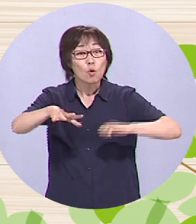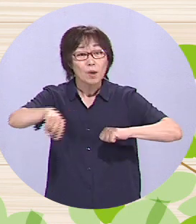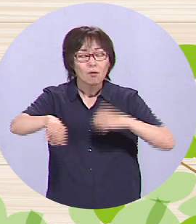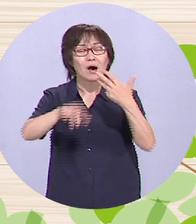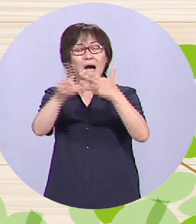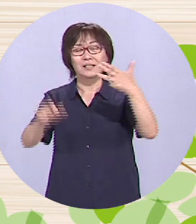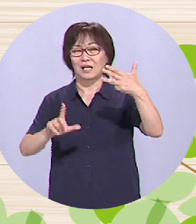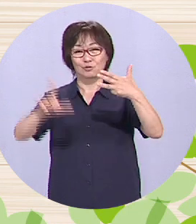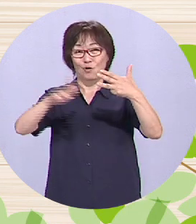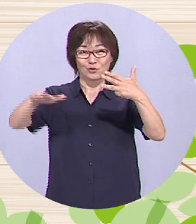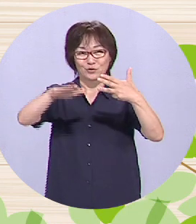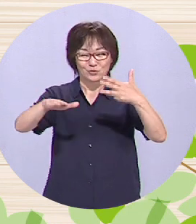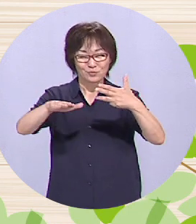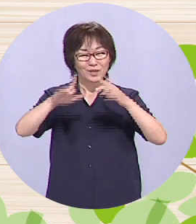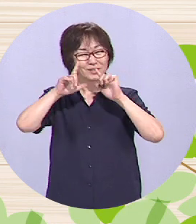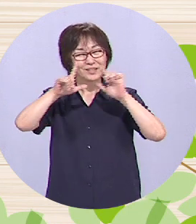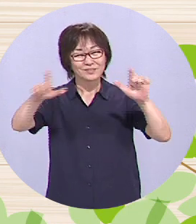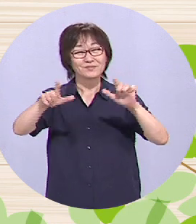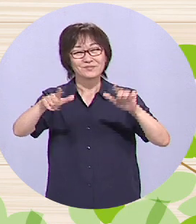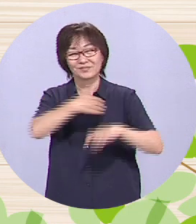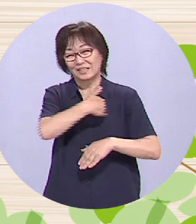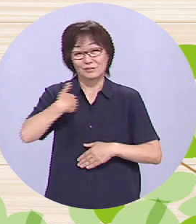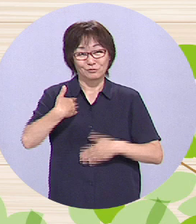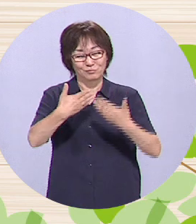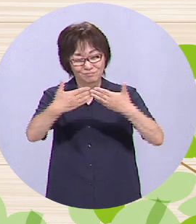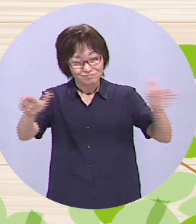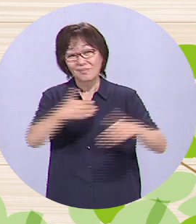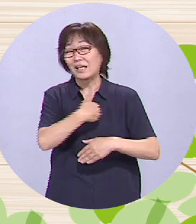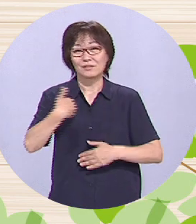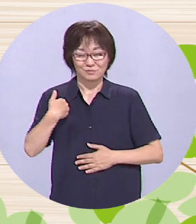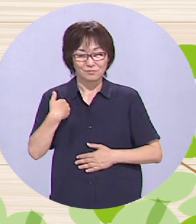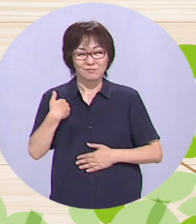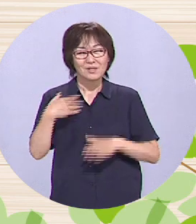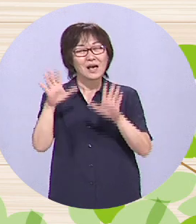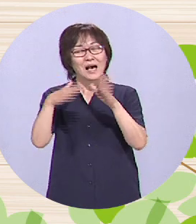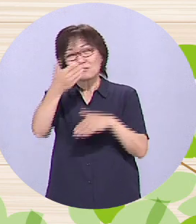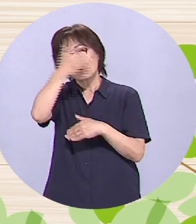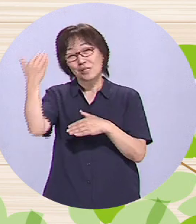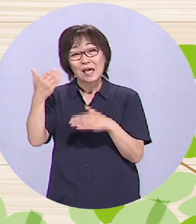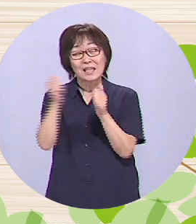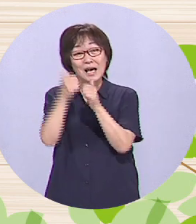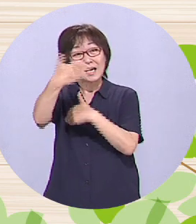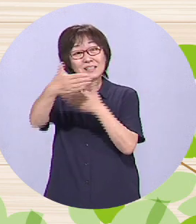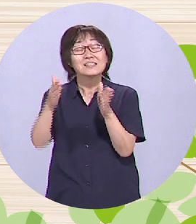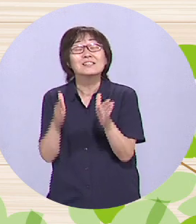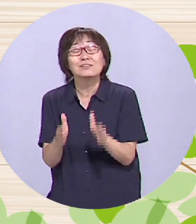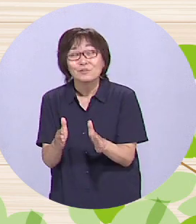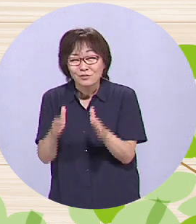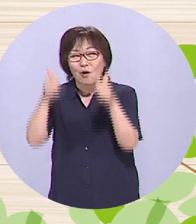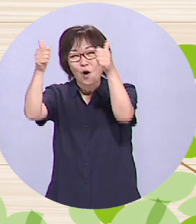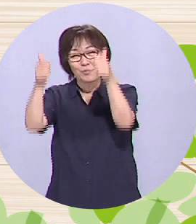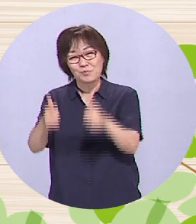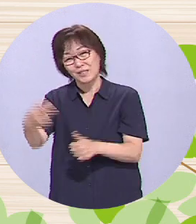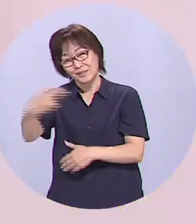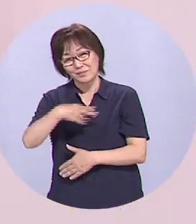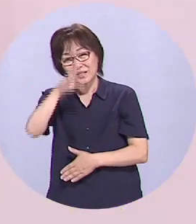まで開放される予定です。詳しくは主催する羽生青年会議所の公式ホームページをご覧ください。